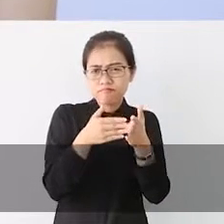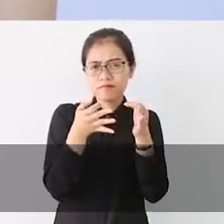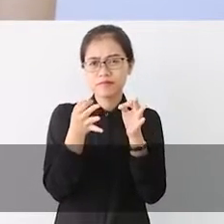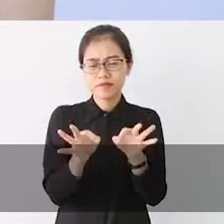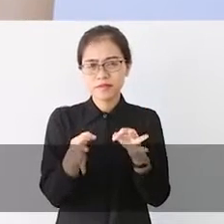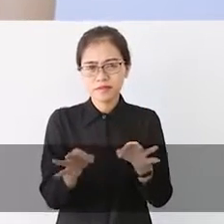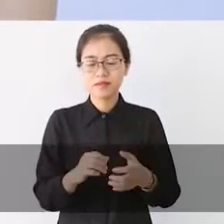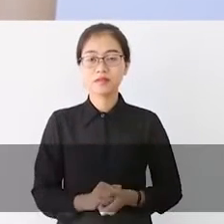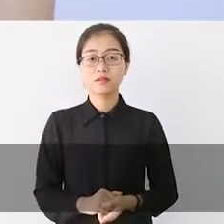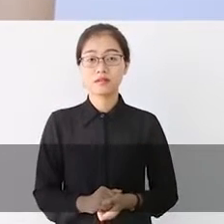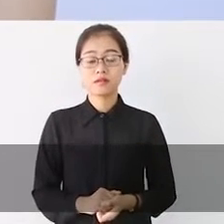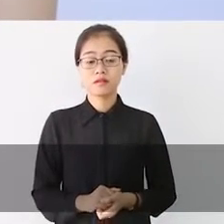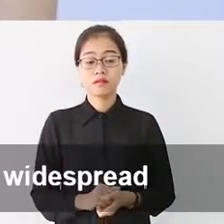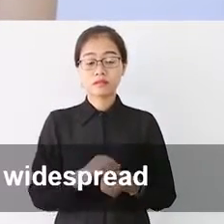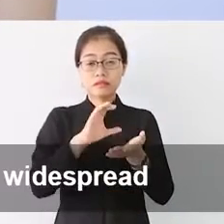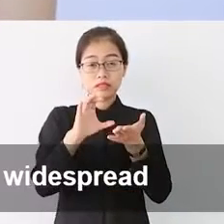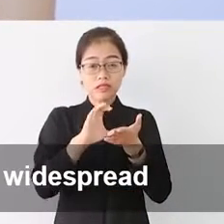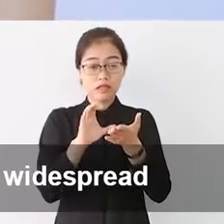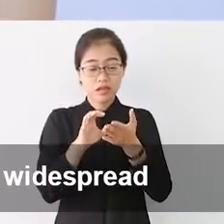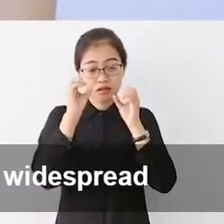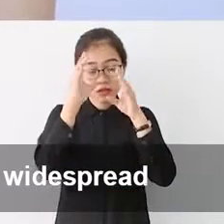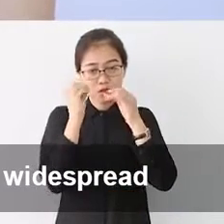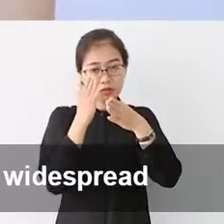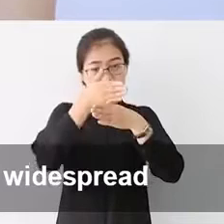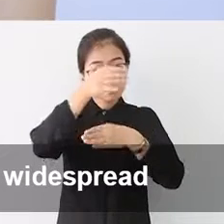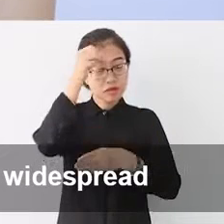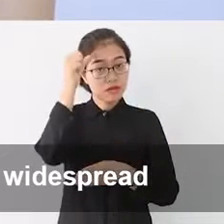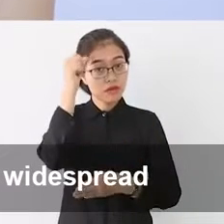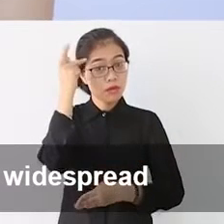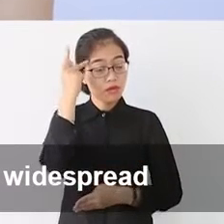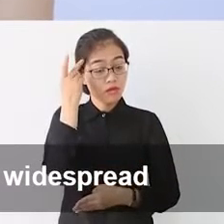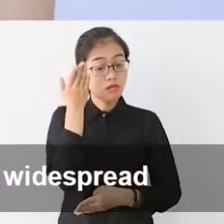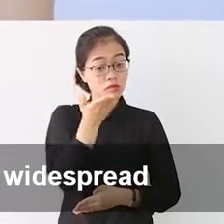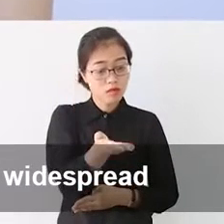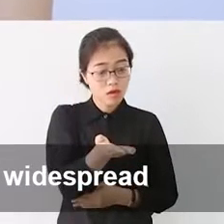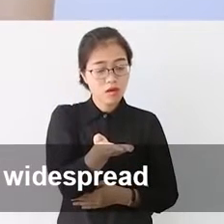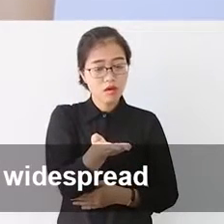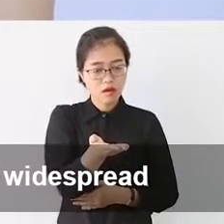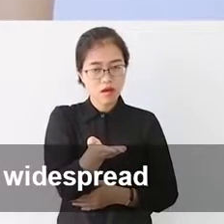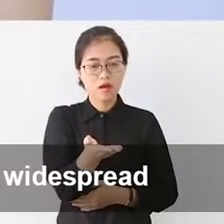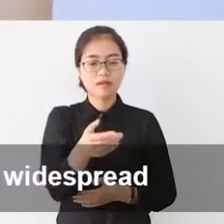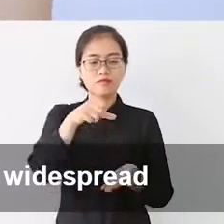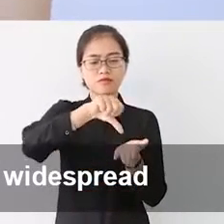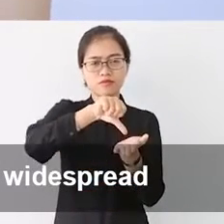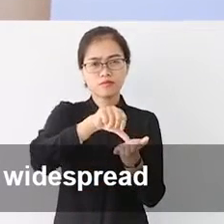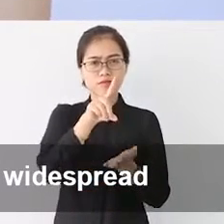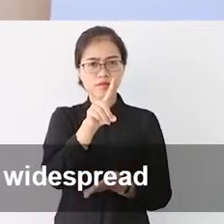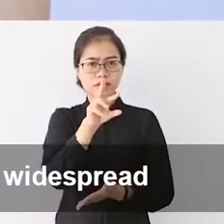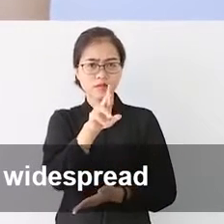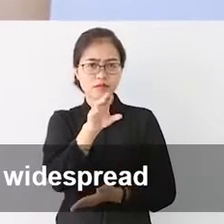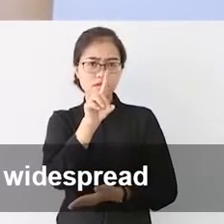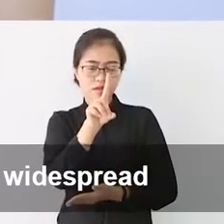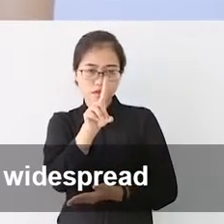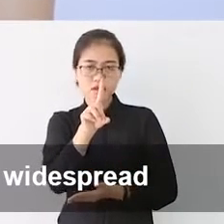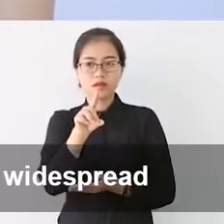chúng tôi cũng có một số những cái thách thức. Thứ nhất đó là về cái mô hình hỗ trợ cho sinh viên khuyết tật ở Việt Nam của mình thì